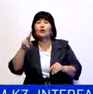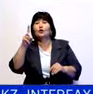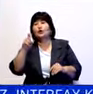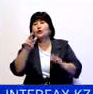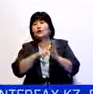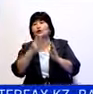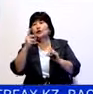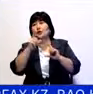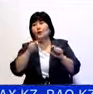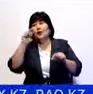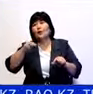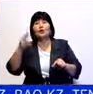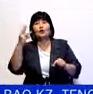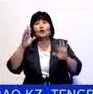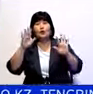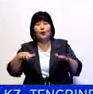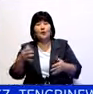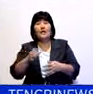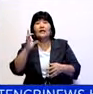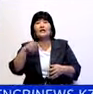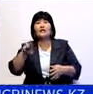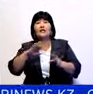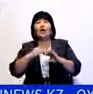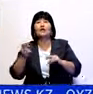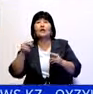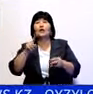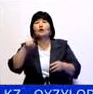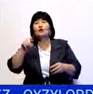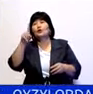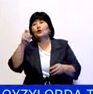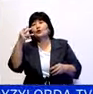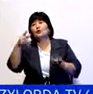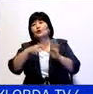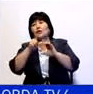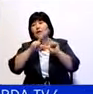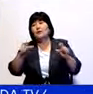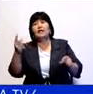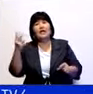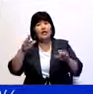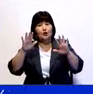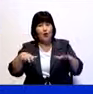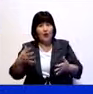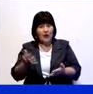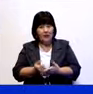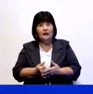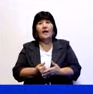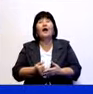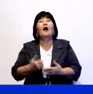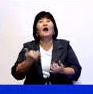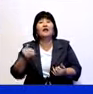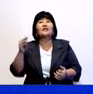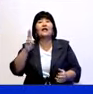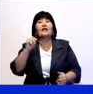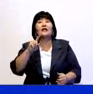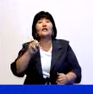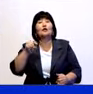183-ші орта мектеп оқушылары 3-ші орын алса, Сырдария ауданынан келген нөмірі 137-ші орта мектеп оқушылары 2-ші орынға ие болды. Ал Жәлел Қизатов